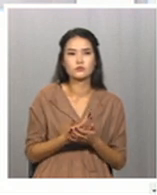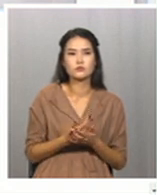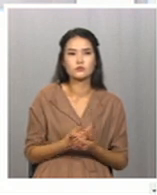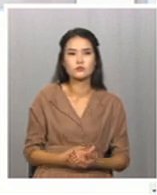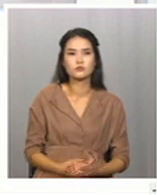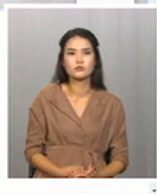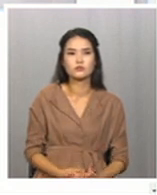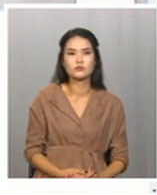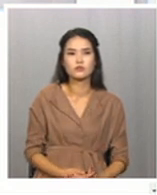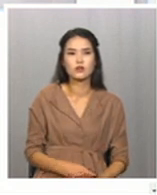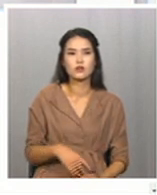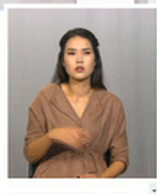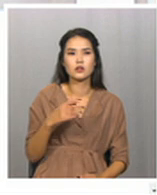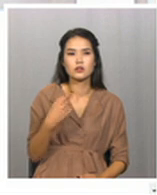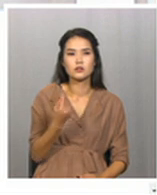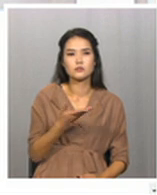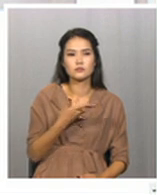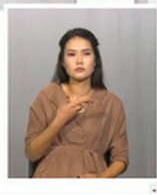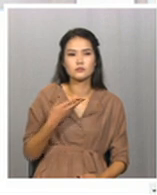жазайын.